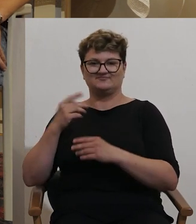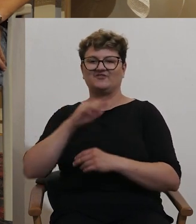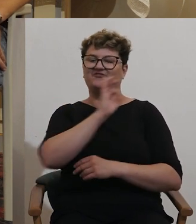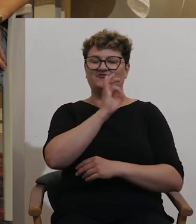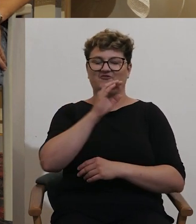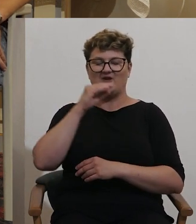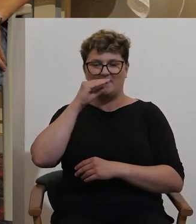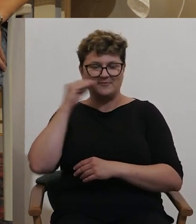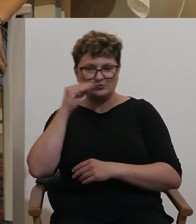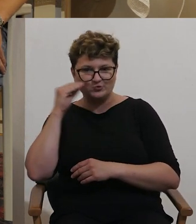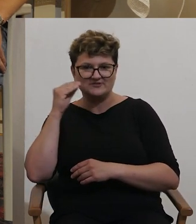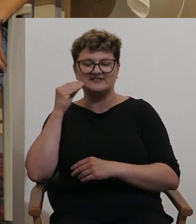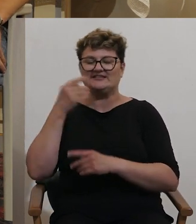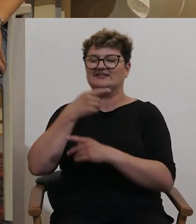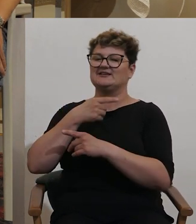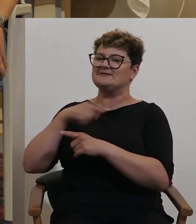Piłsudskiego,